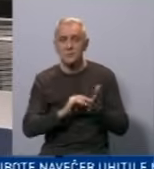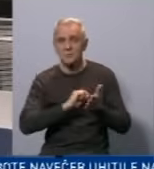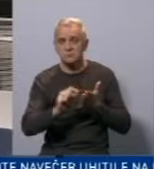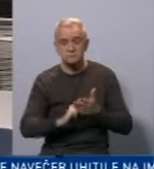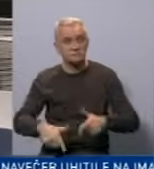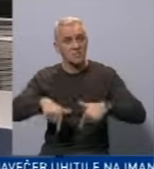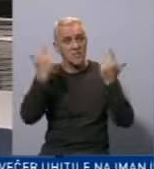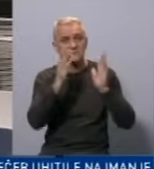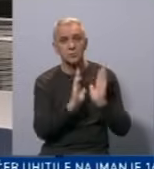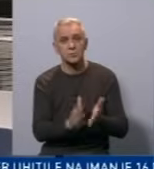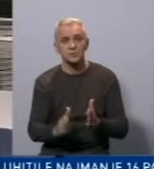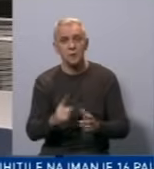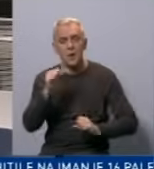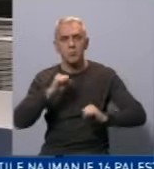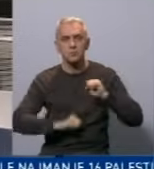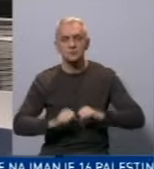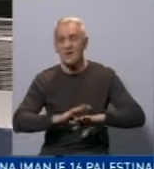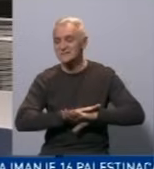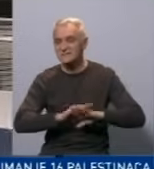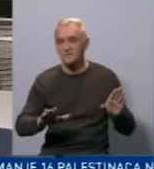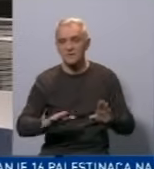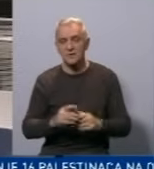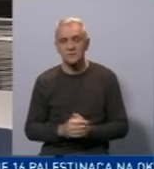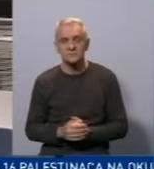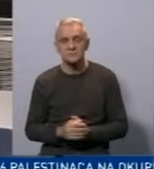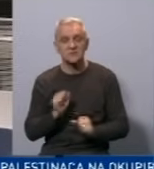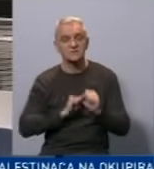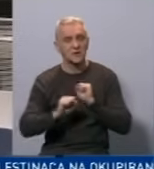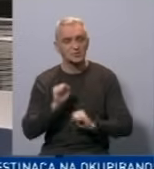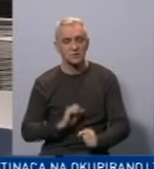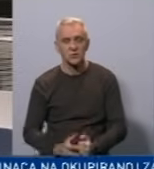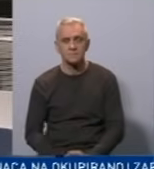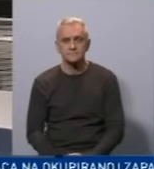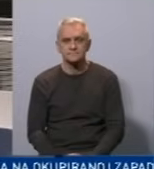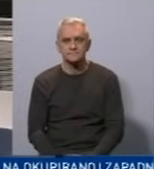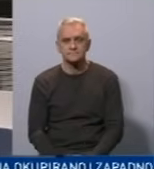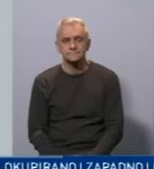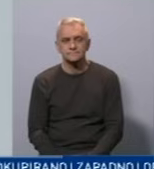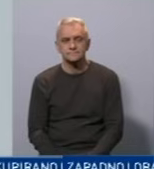jasne procedure i postupanja svih subjekata zaštite.